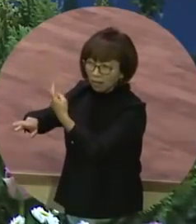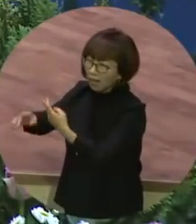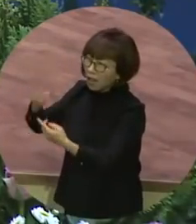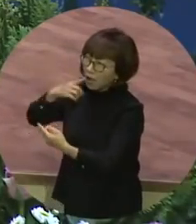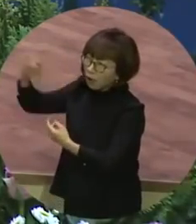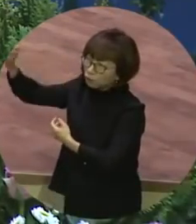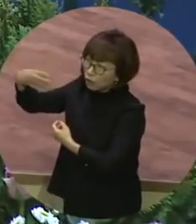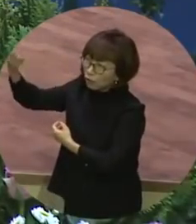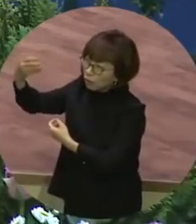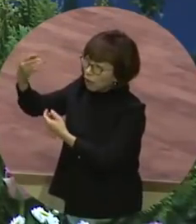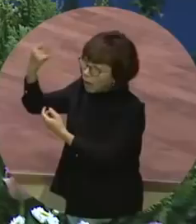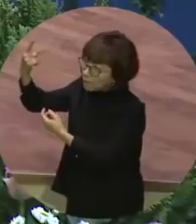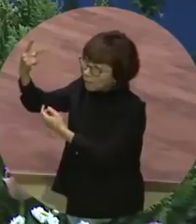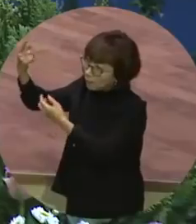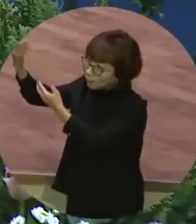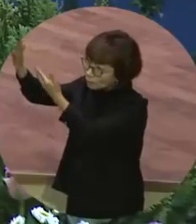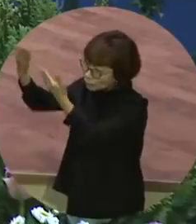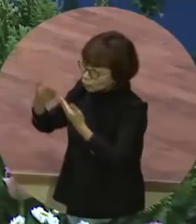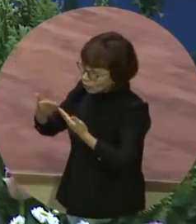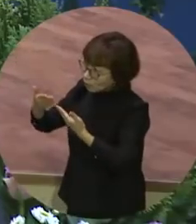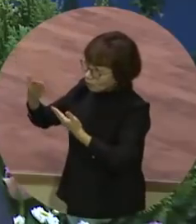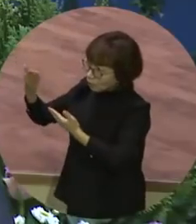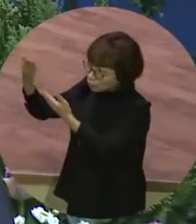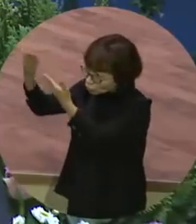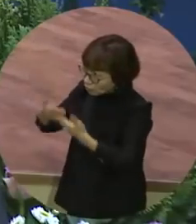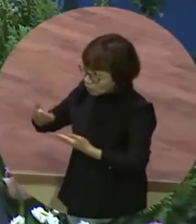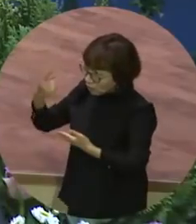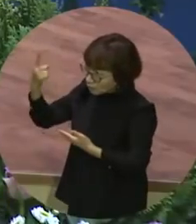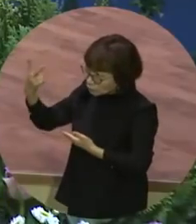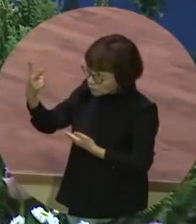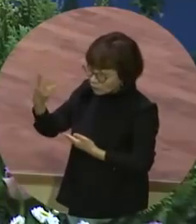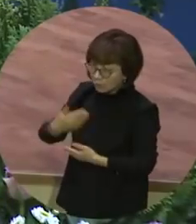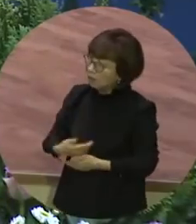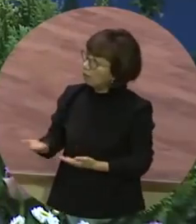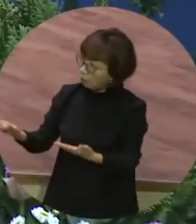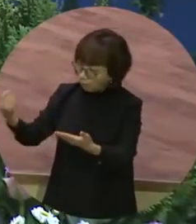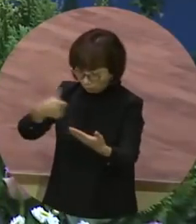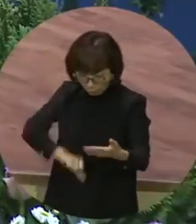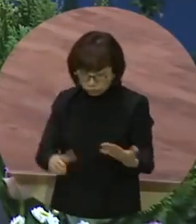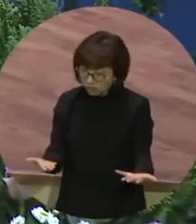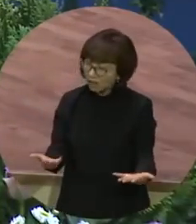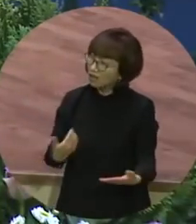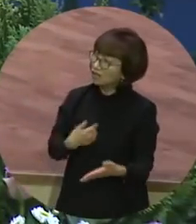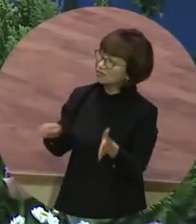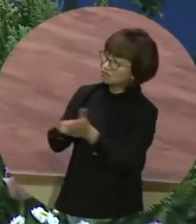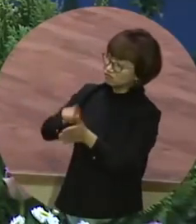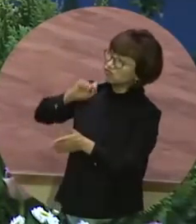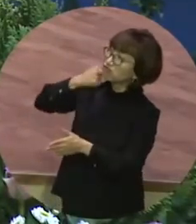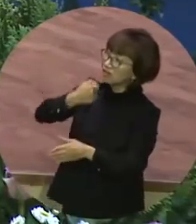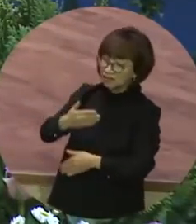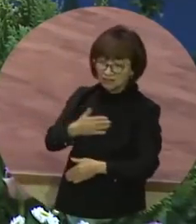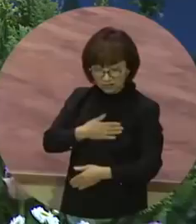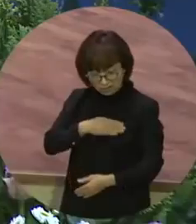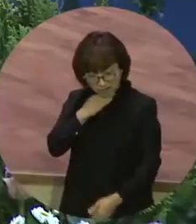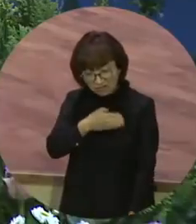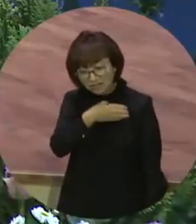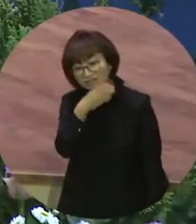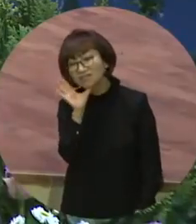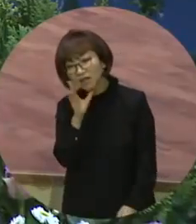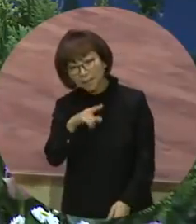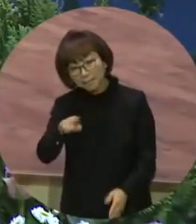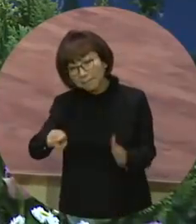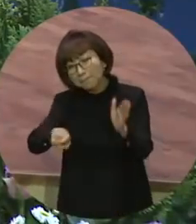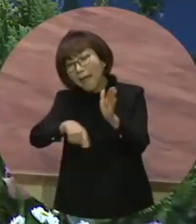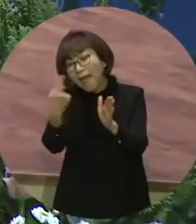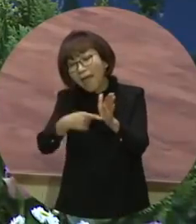겁니다. 못 믿겠다고. 당신의 말나 못 믿겠다고. 자기가 나이가 지금 이렇게 100살이 다 돼가는데